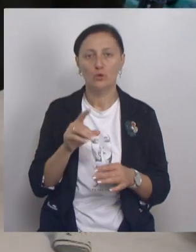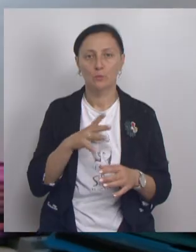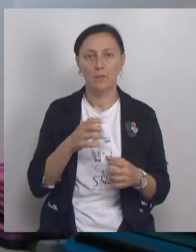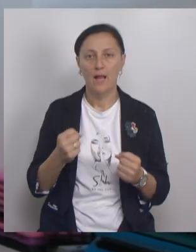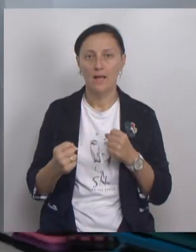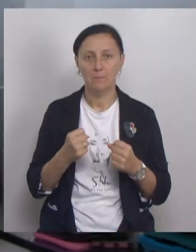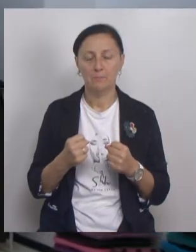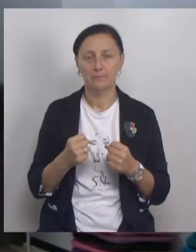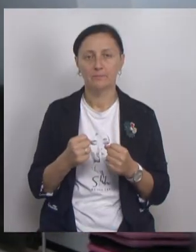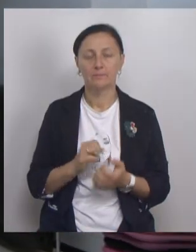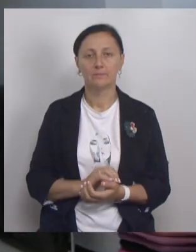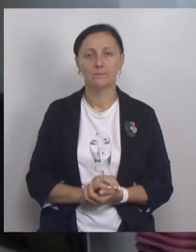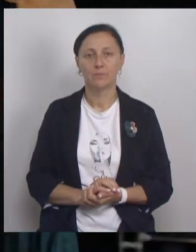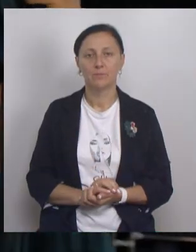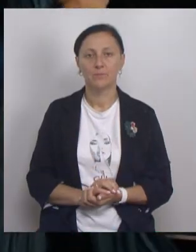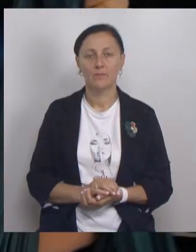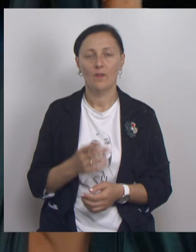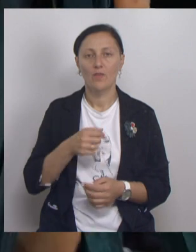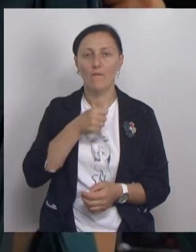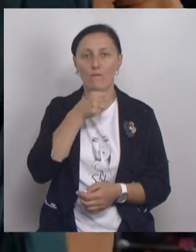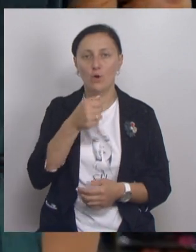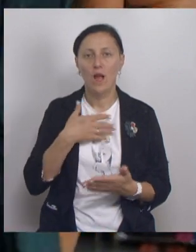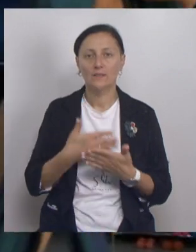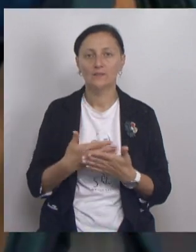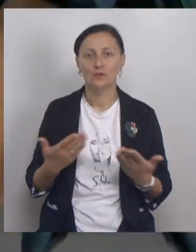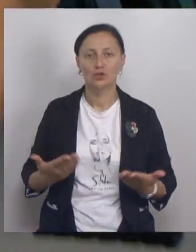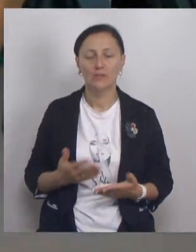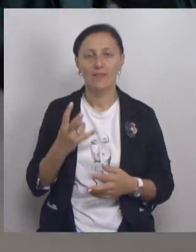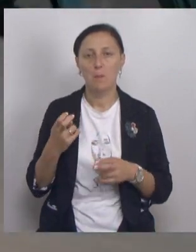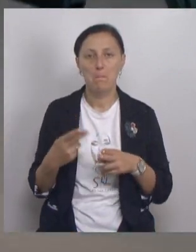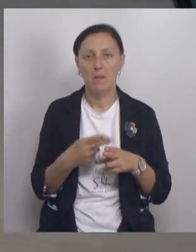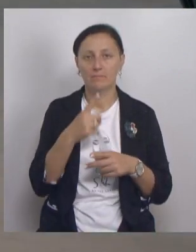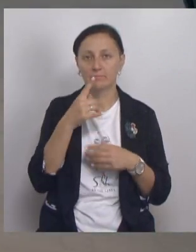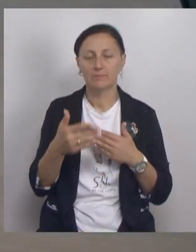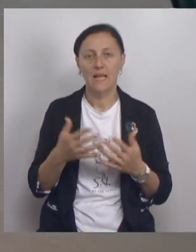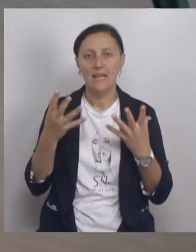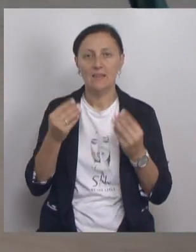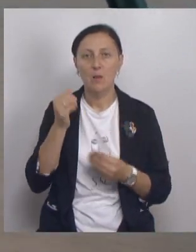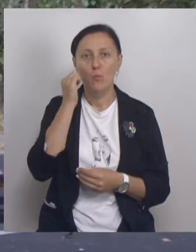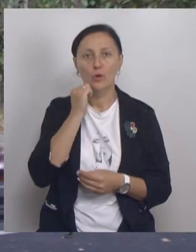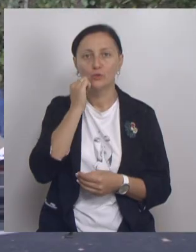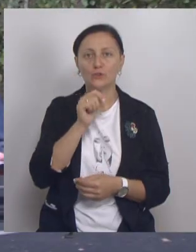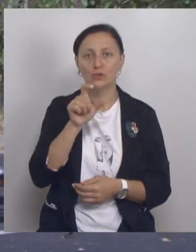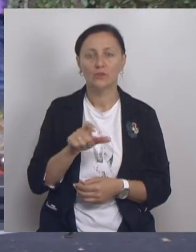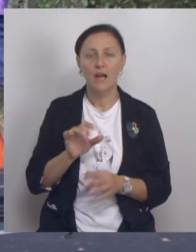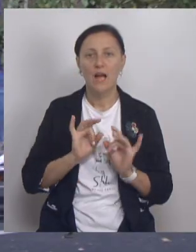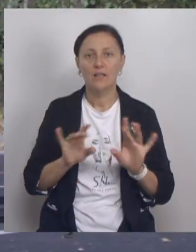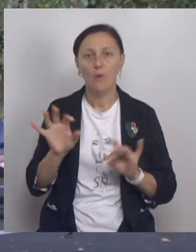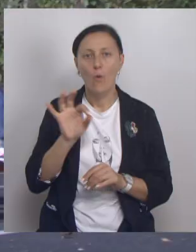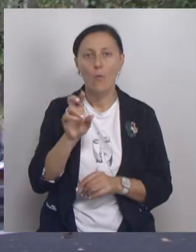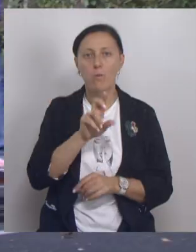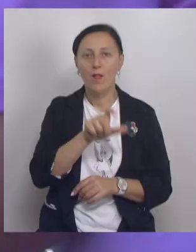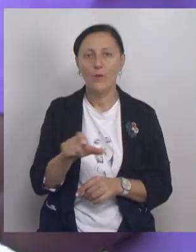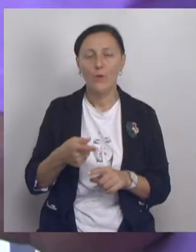подтянуто. Мудрый возраст активной жизни не помеха. В преддверии Международного дня пожилого человека расскажем о белгородцах,